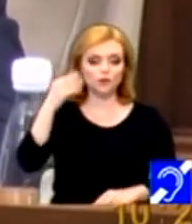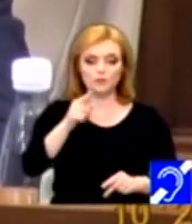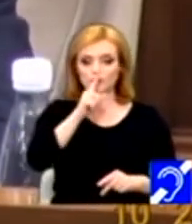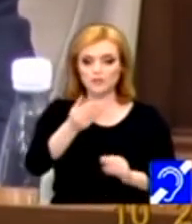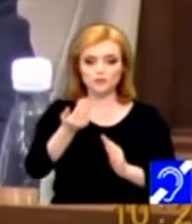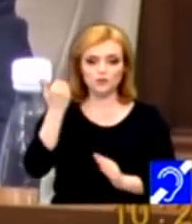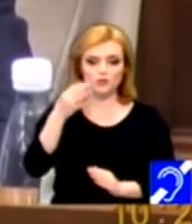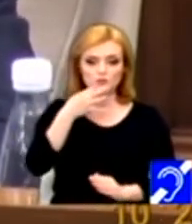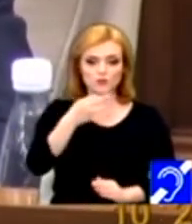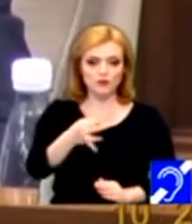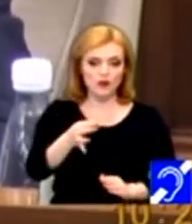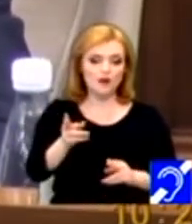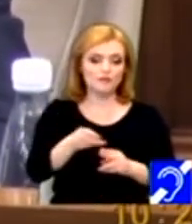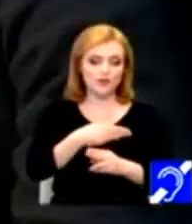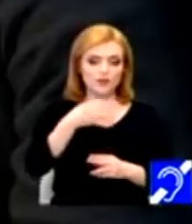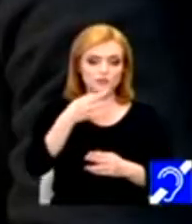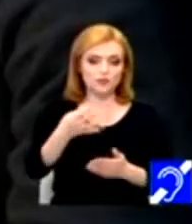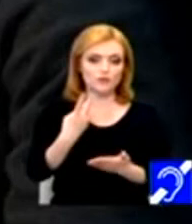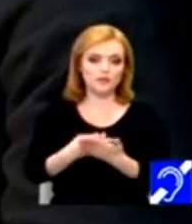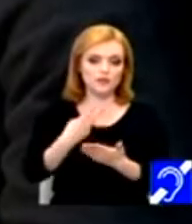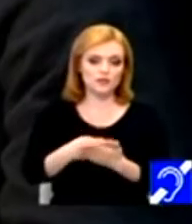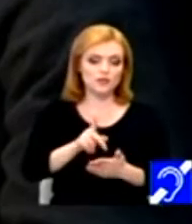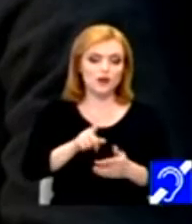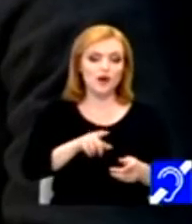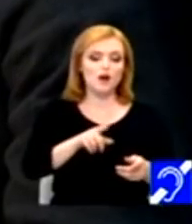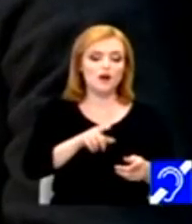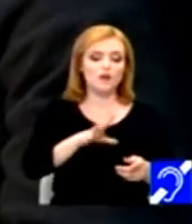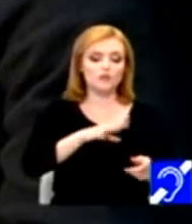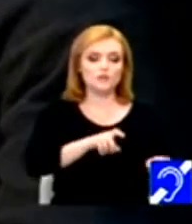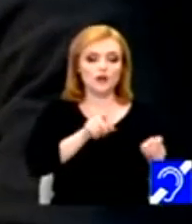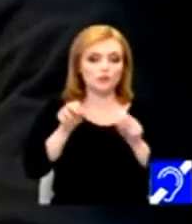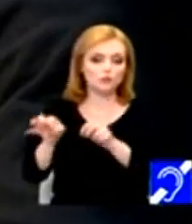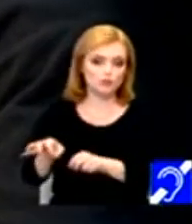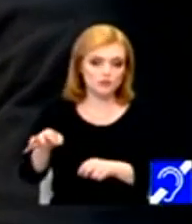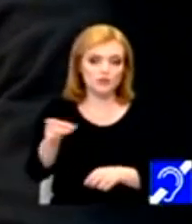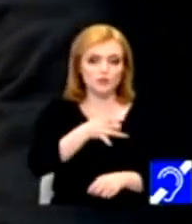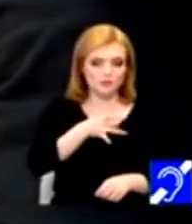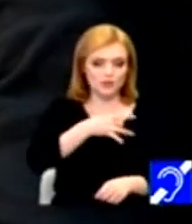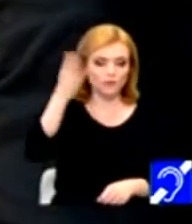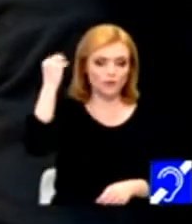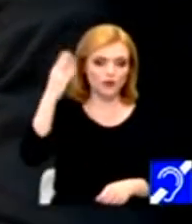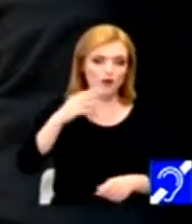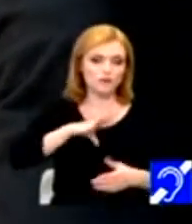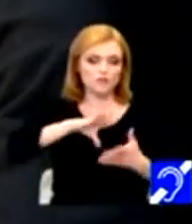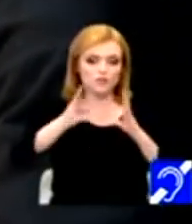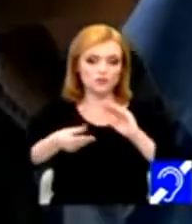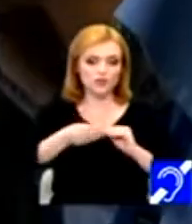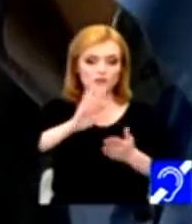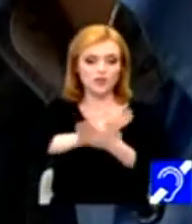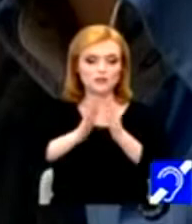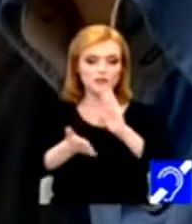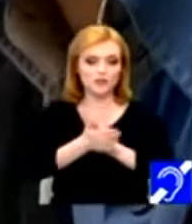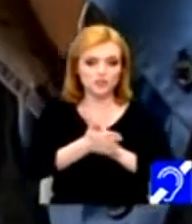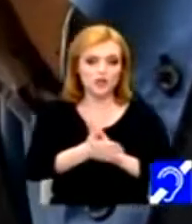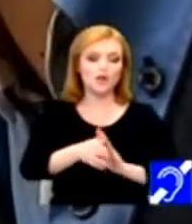trecută, fără a aduce probe, că extrădarea lui Vecea Stav Platon în Republica Moldova a fost rezultatul unei înțelegeri între Vlad Plahotniuc și